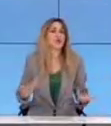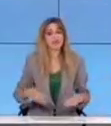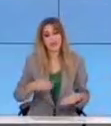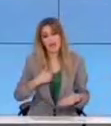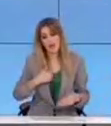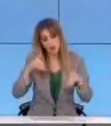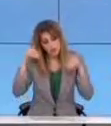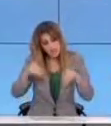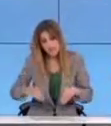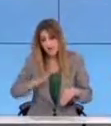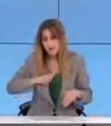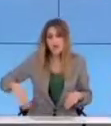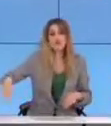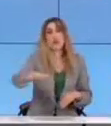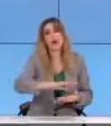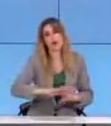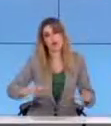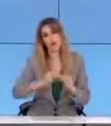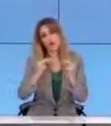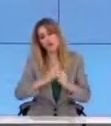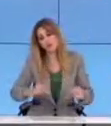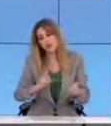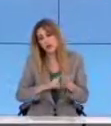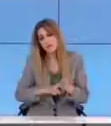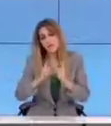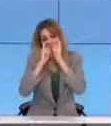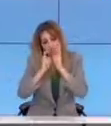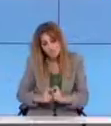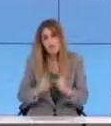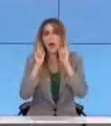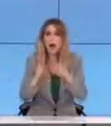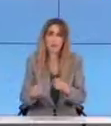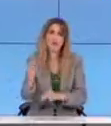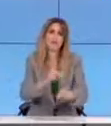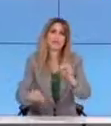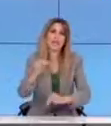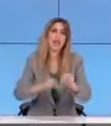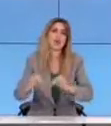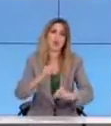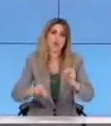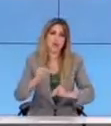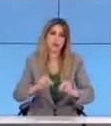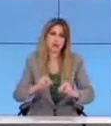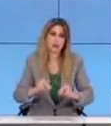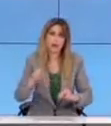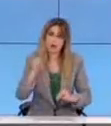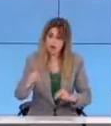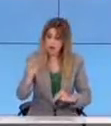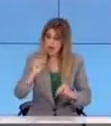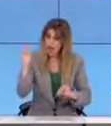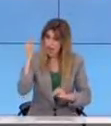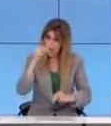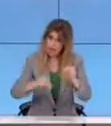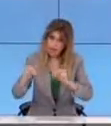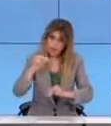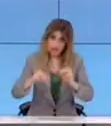και τις δημοκρατικές διεργασίες και είμαι βέβαιος ότι θα φροντίσουμε όλοι ώστε αυτό το μέγιστη σημασίας γεγονός για τη χώρα να μην επηρεάσει